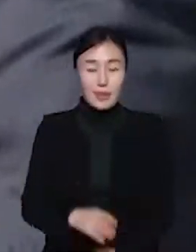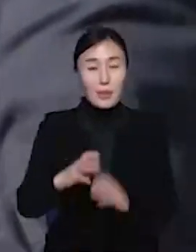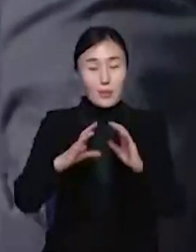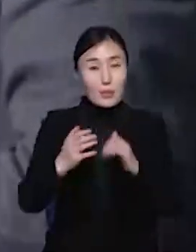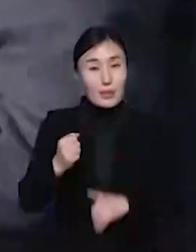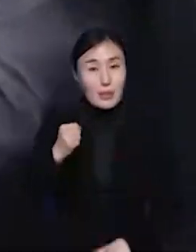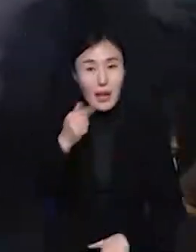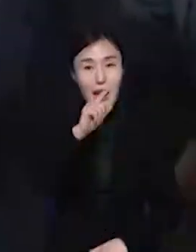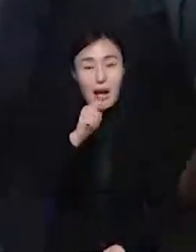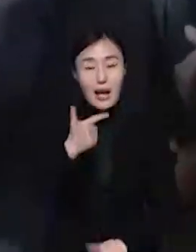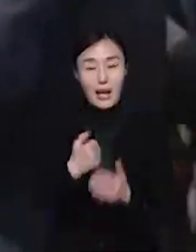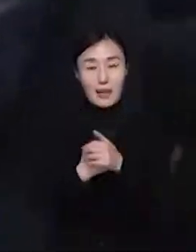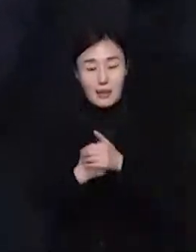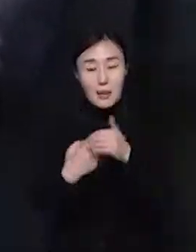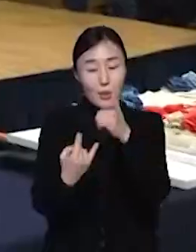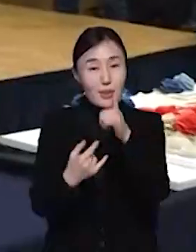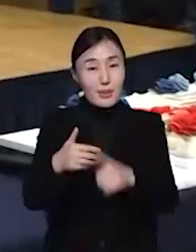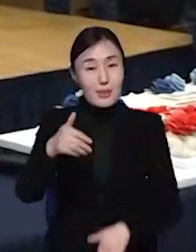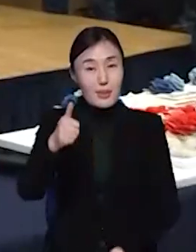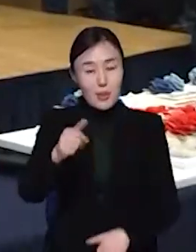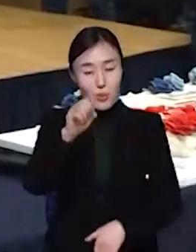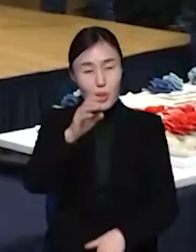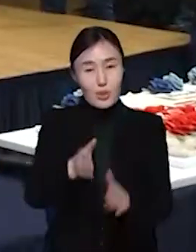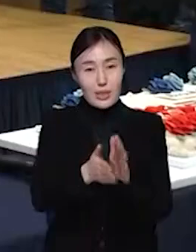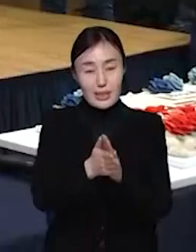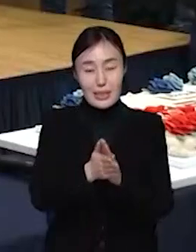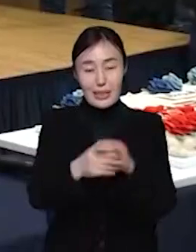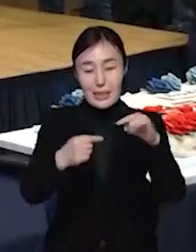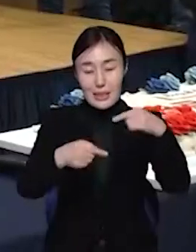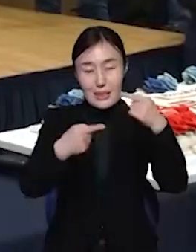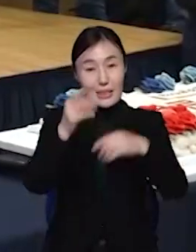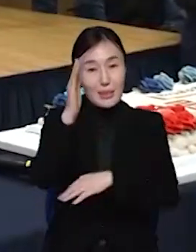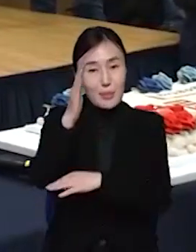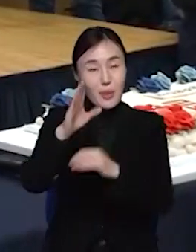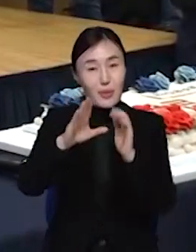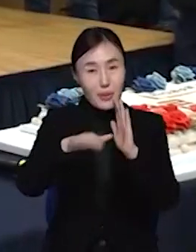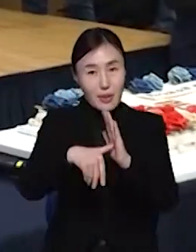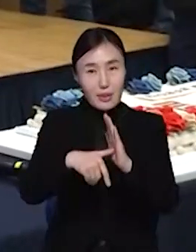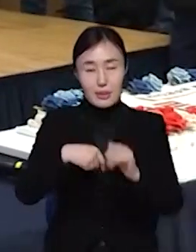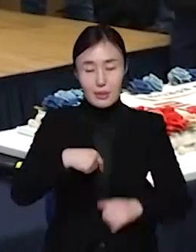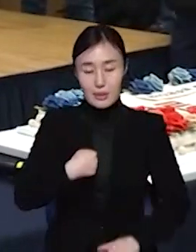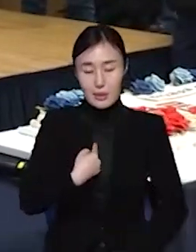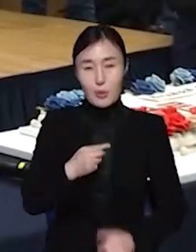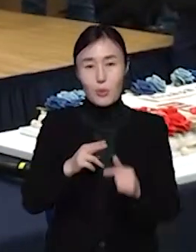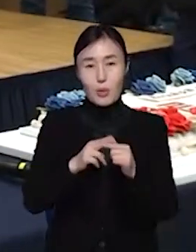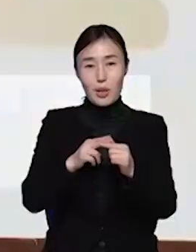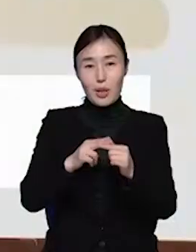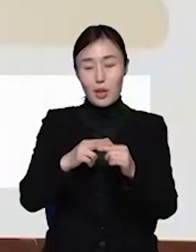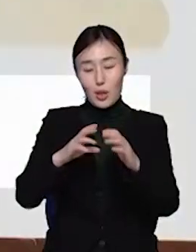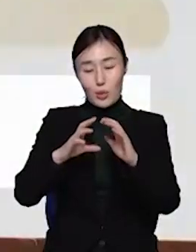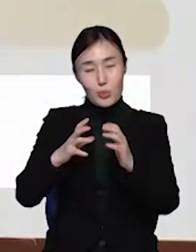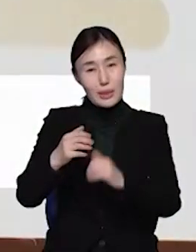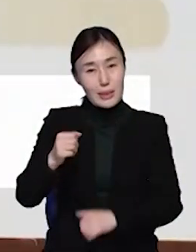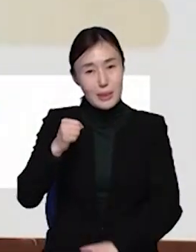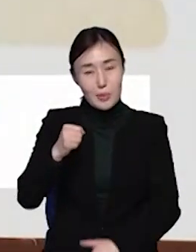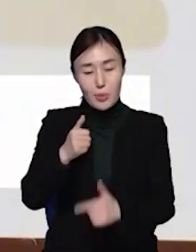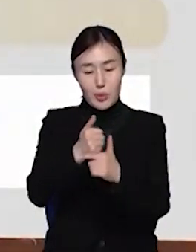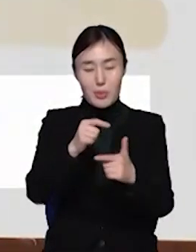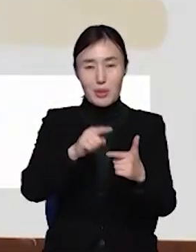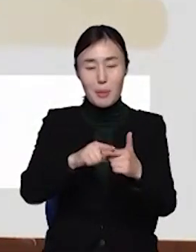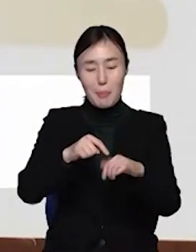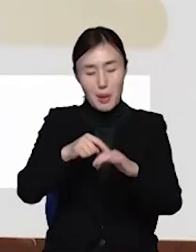국민의힘 한동훈 비상대책위원장은 광주광역시당 신년 인사회를 찾아 자신과 국민의힘의 호남에 대한 마음은